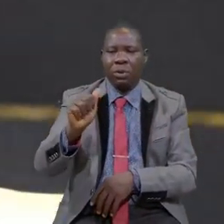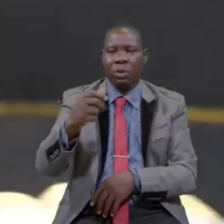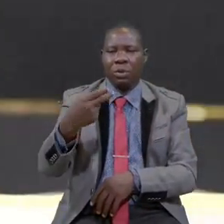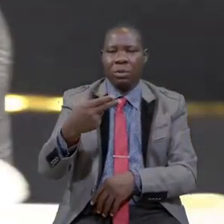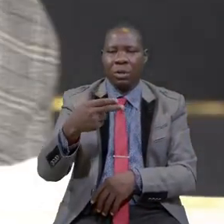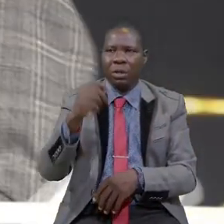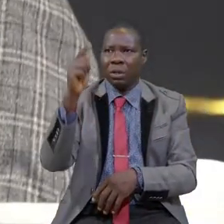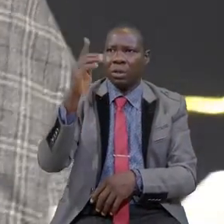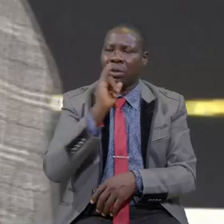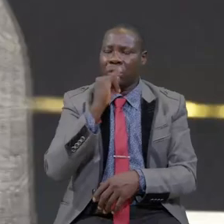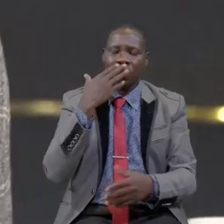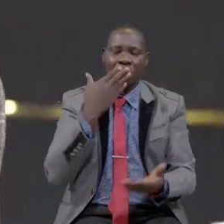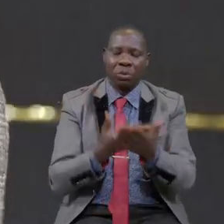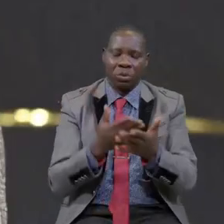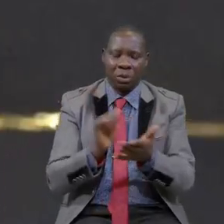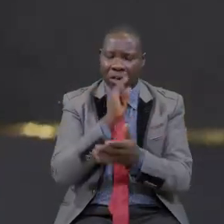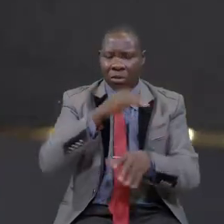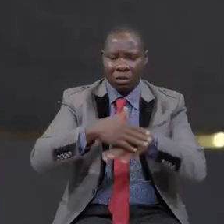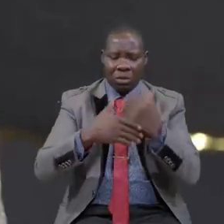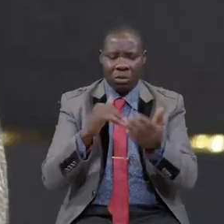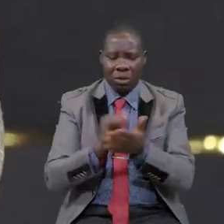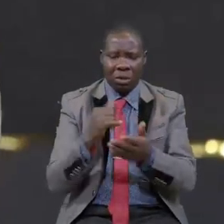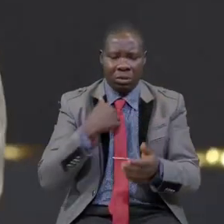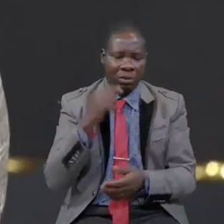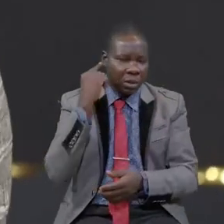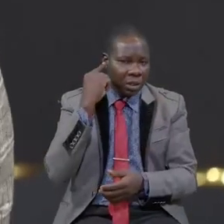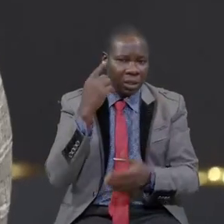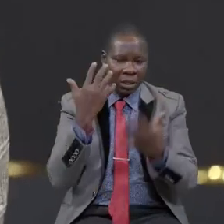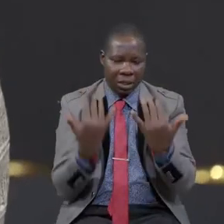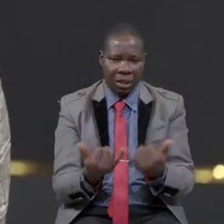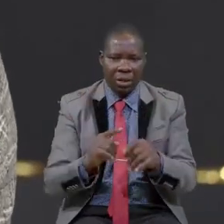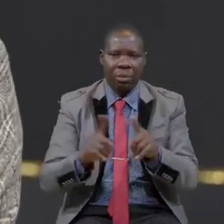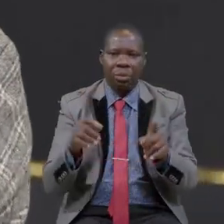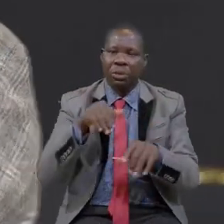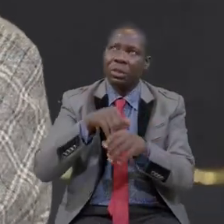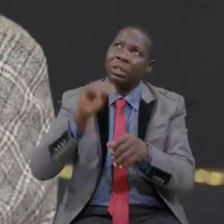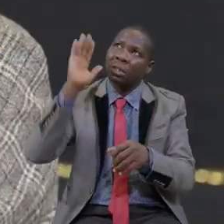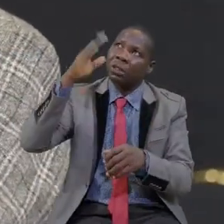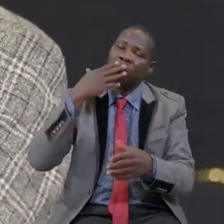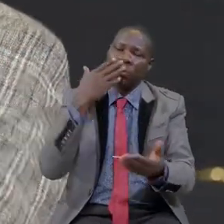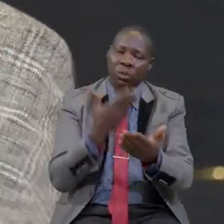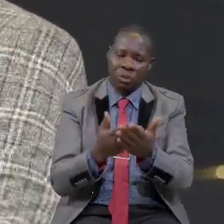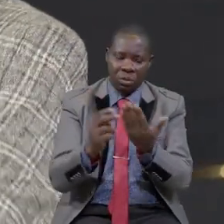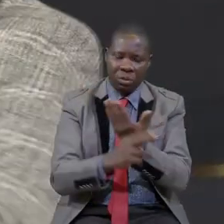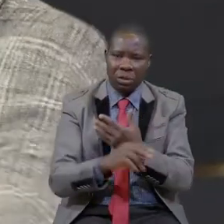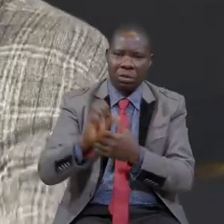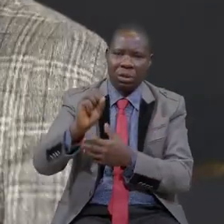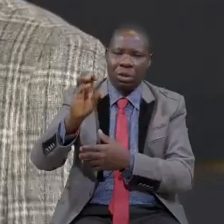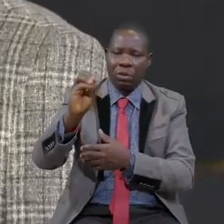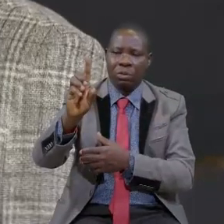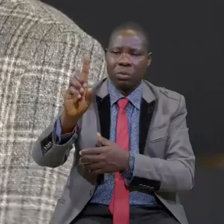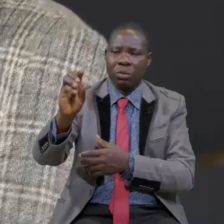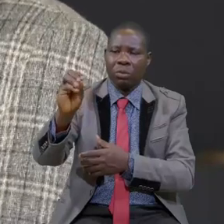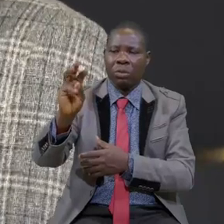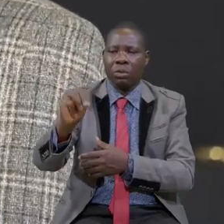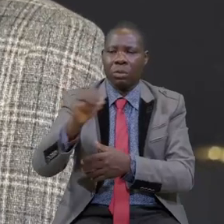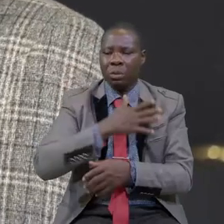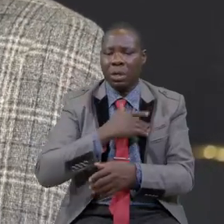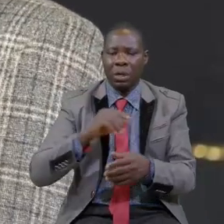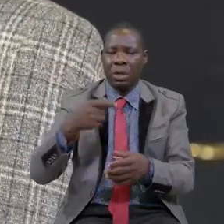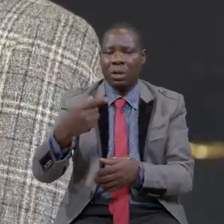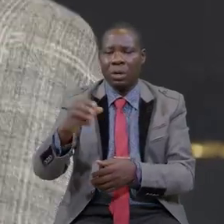Dieu est bon. C'est ce que nous entendons de nos jours. Mais dans sa bonté, Sodome et Gomorrhe ont